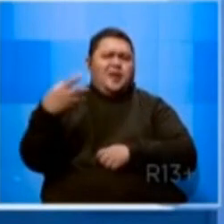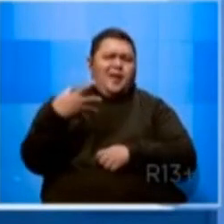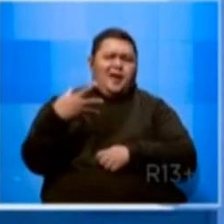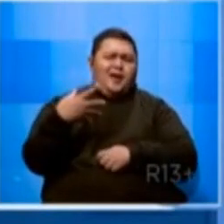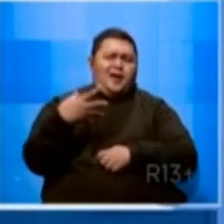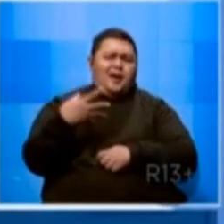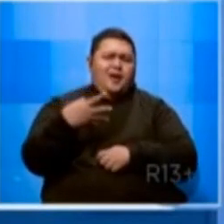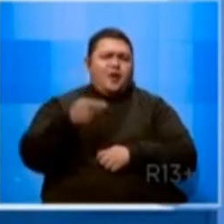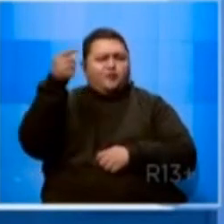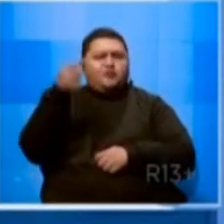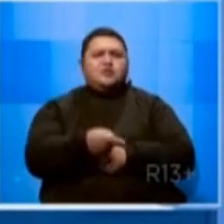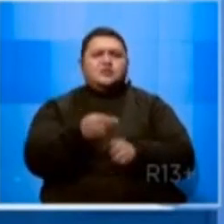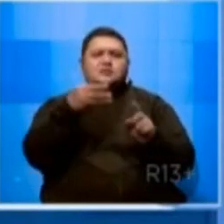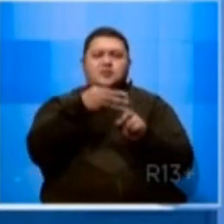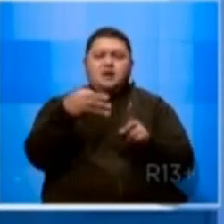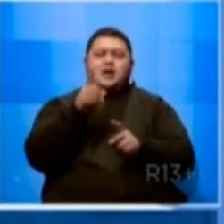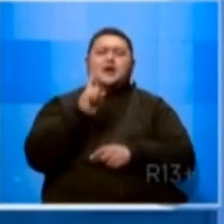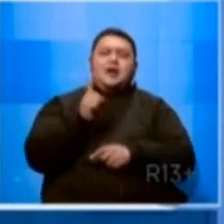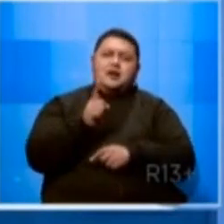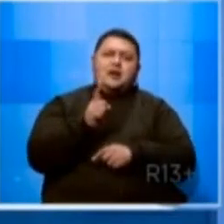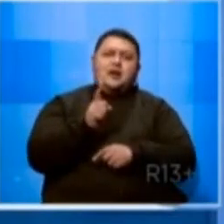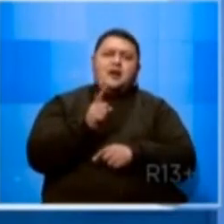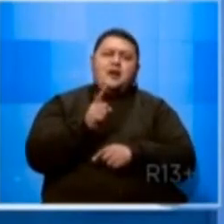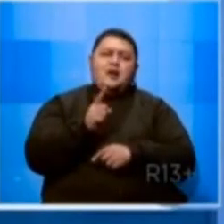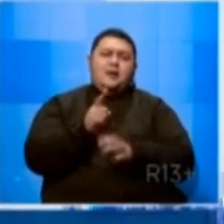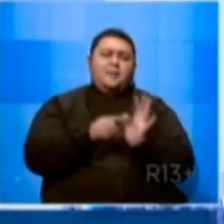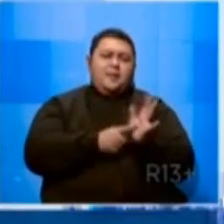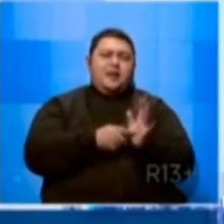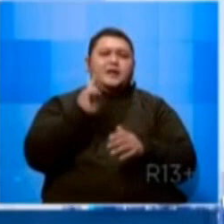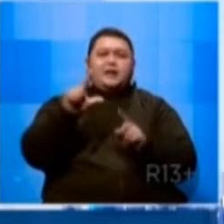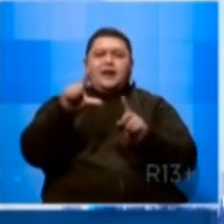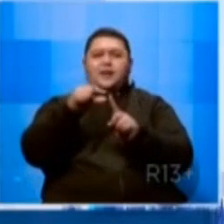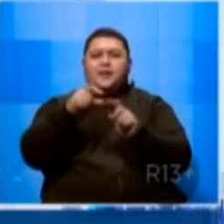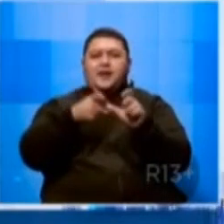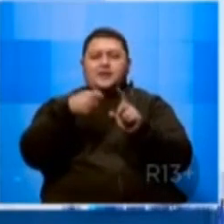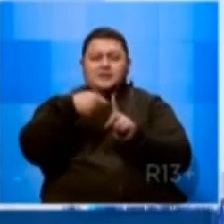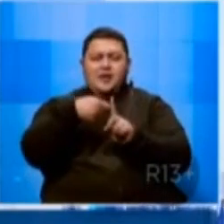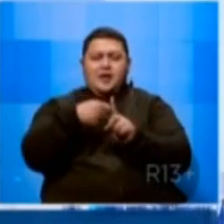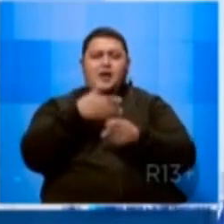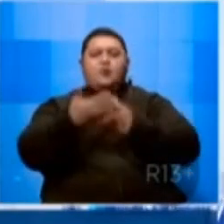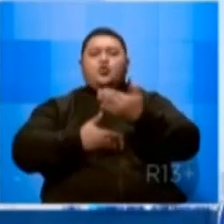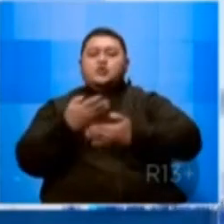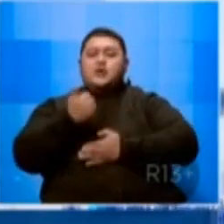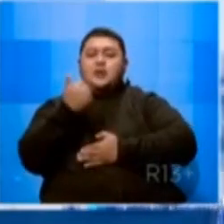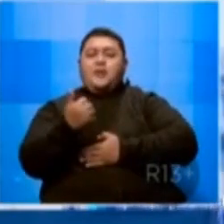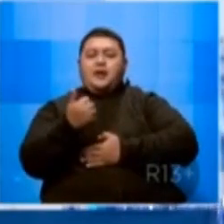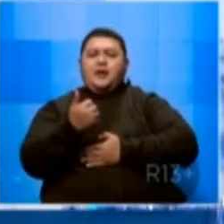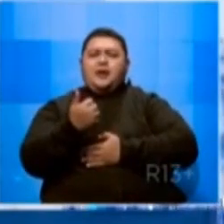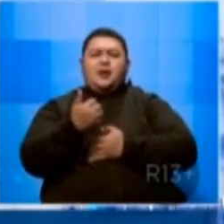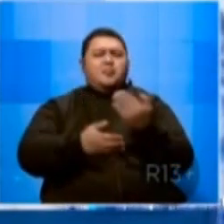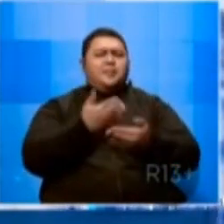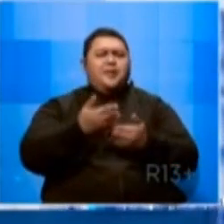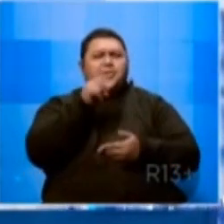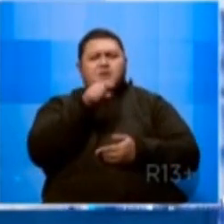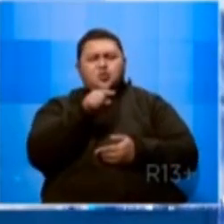terhadap elizer hari ini juga karena ada peran dari lpsk bahwa lpsk menjalankan tugasnya dengan baik sebenarnya Bagaimana anda